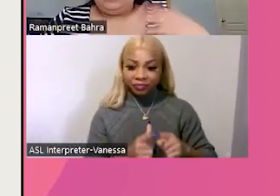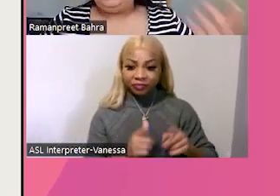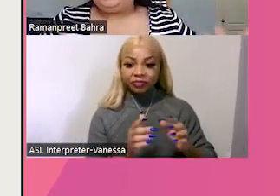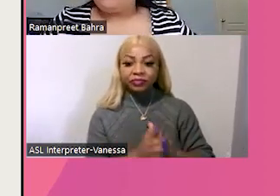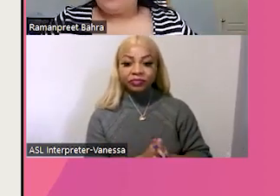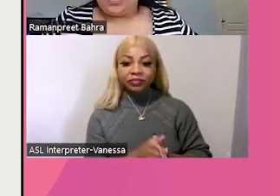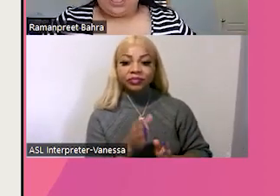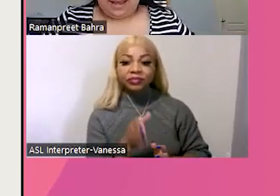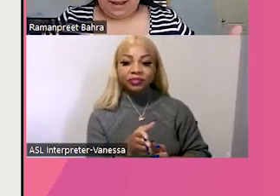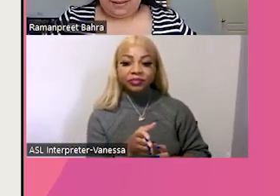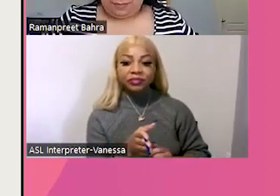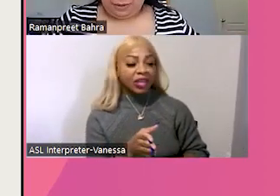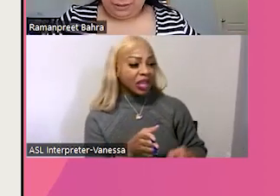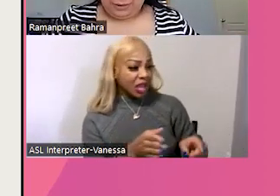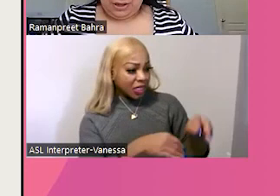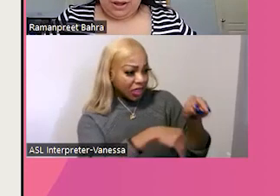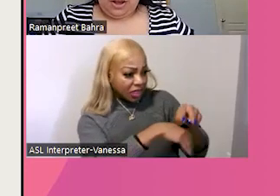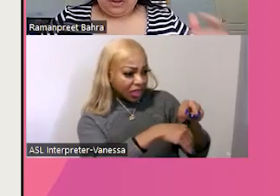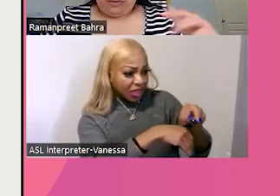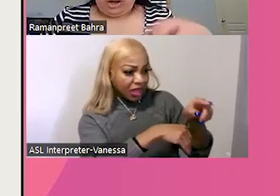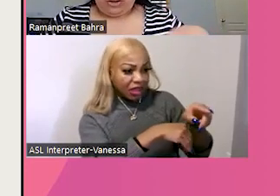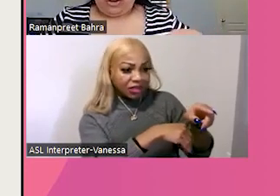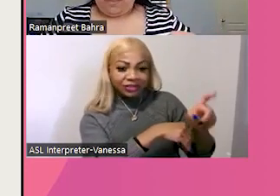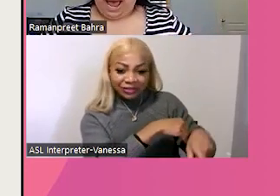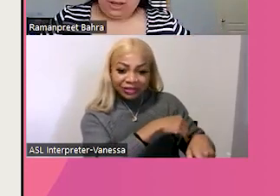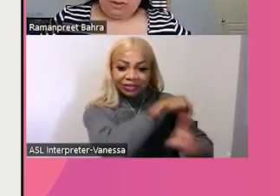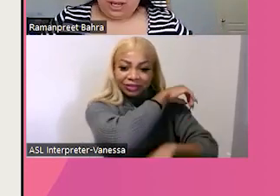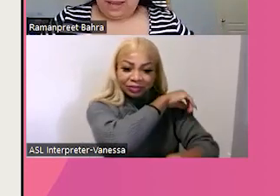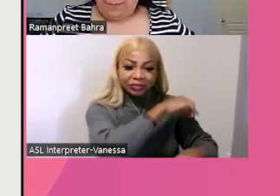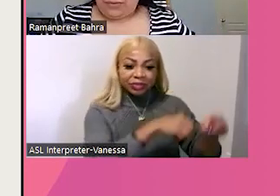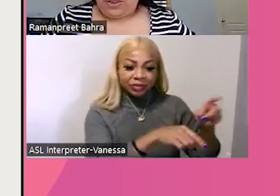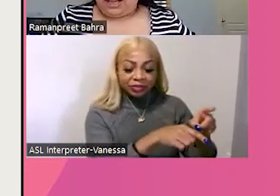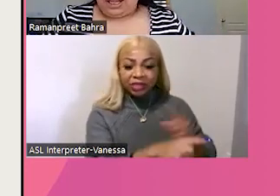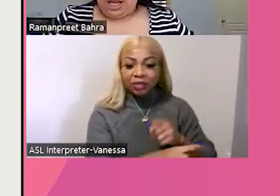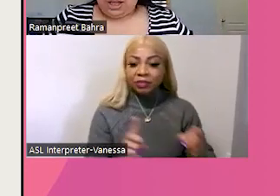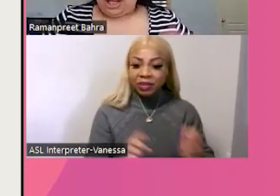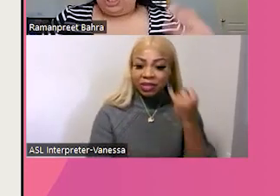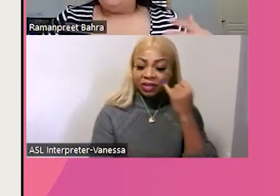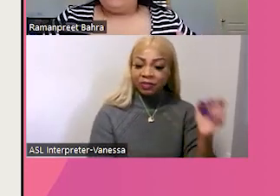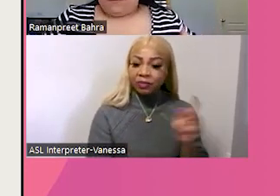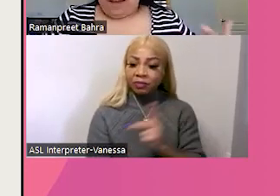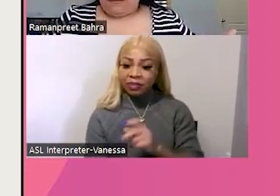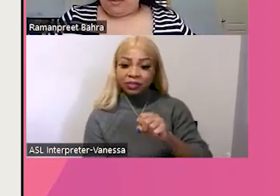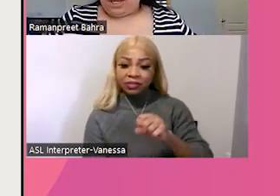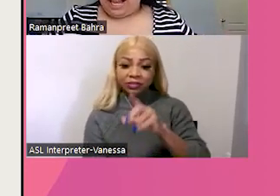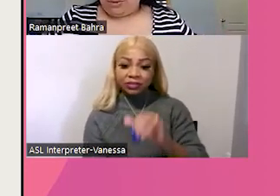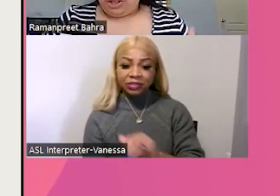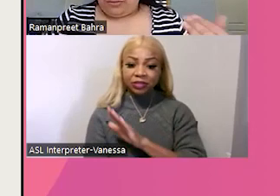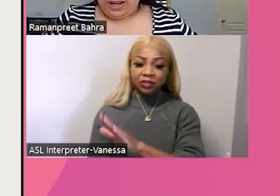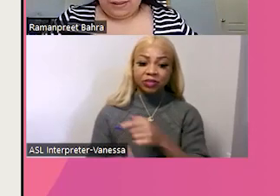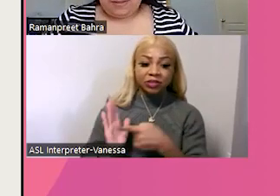on modélise donc la féminité et on impose donc une discipline et un